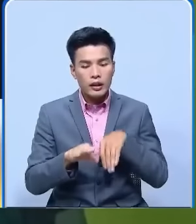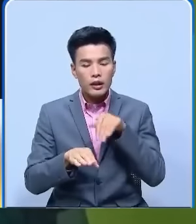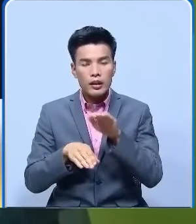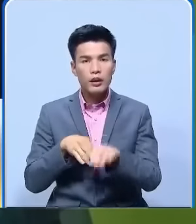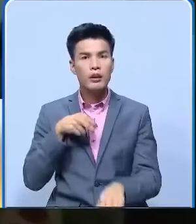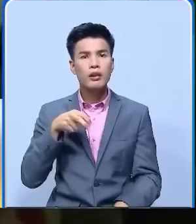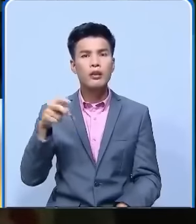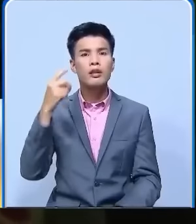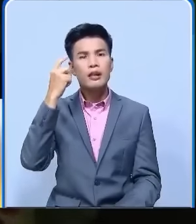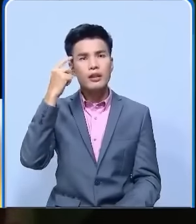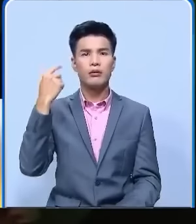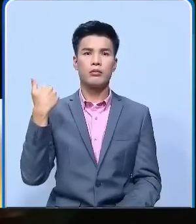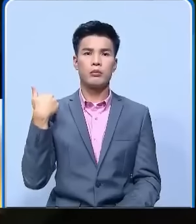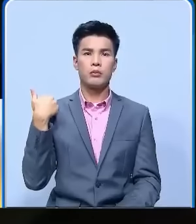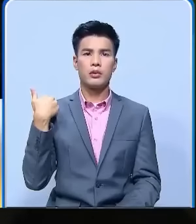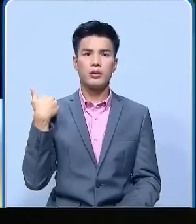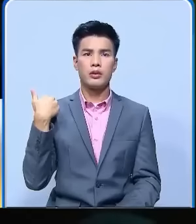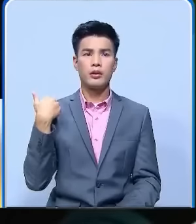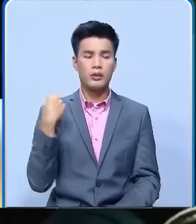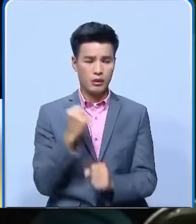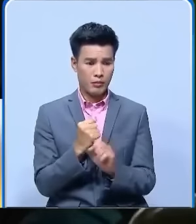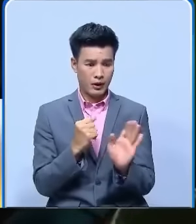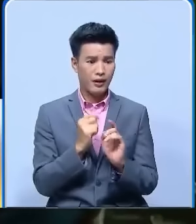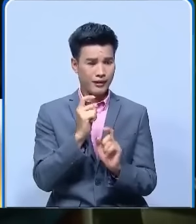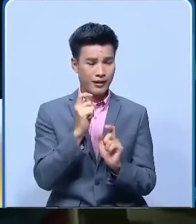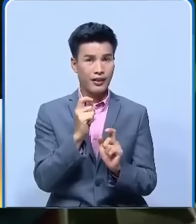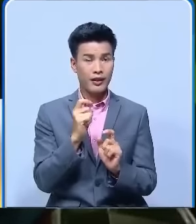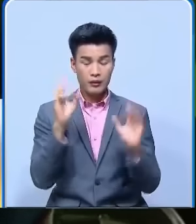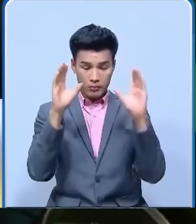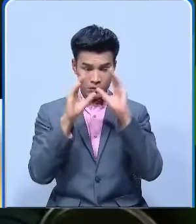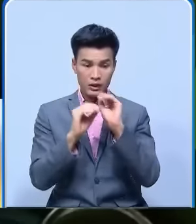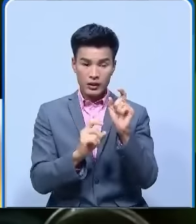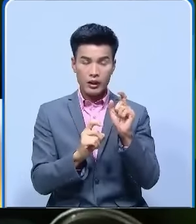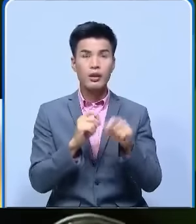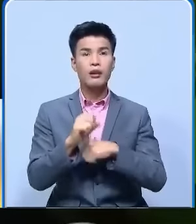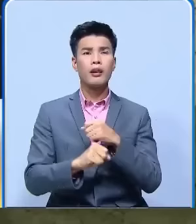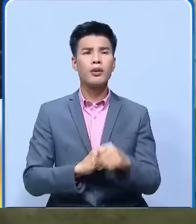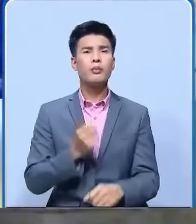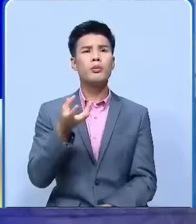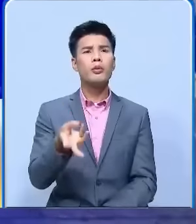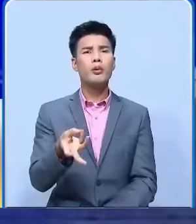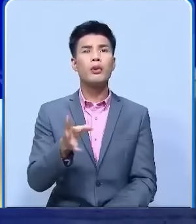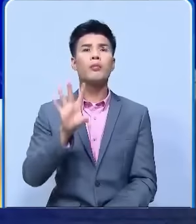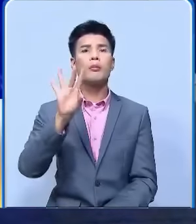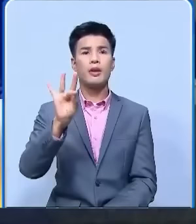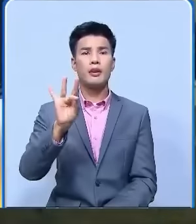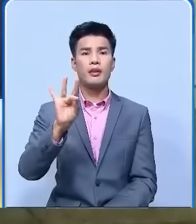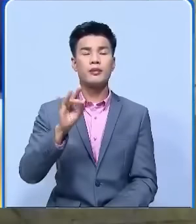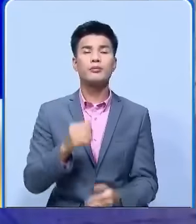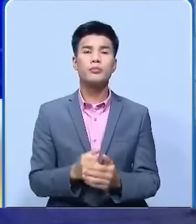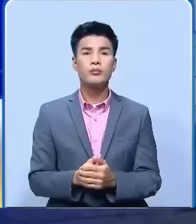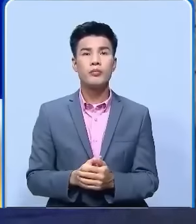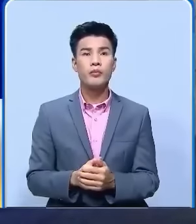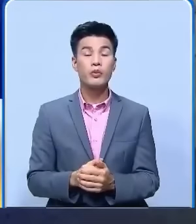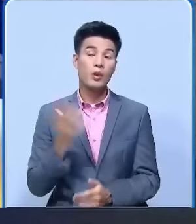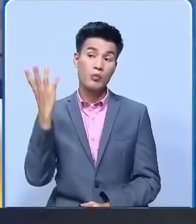อะไรอย่างเงี้ยนะโอจะทำแบบนี้ไม่ได้นะลูกอันตรายกลางคืนด้วยแล้วน้องก็อายุแค่ 8ขวบเท่านั้นเองเมื่อช่วงสายวาน